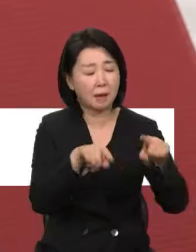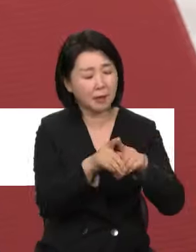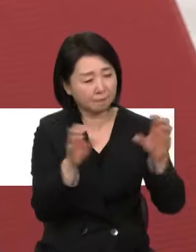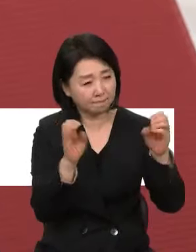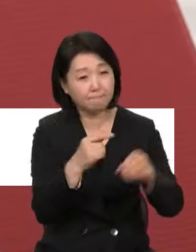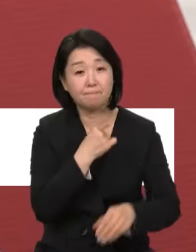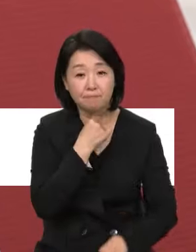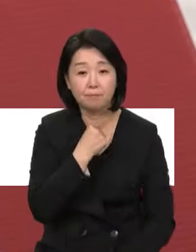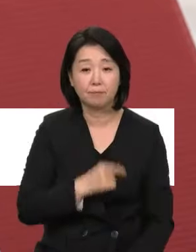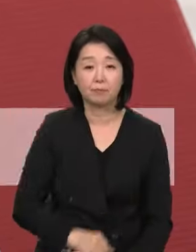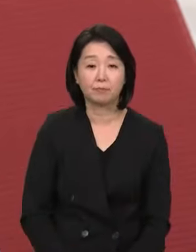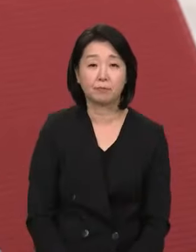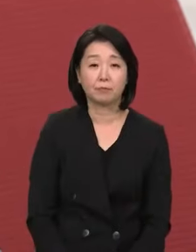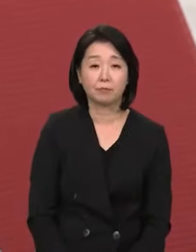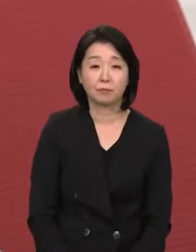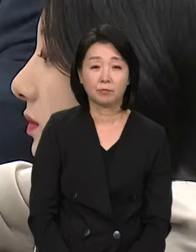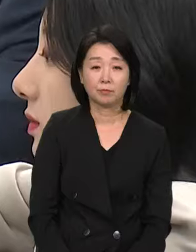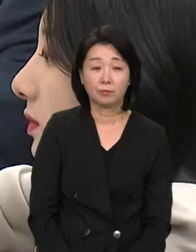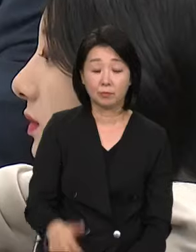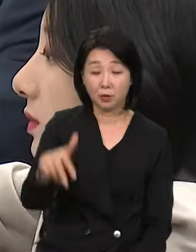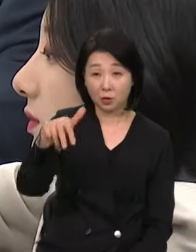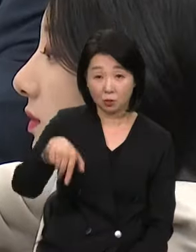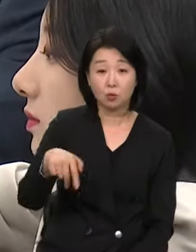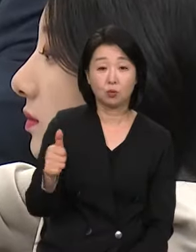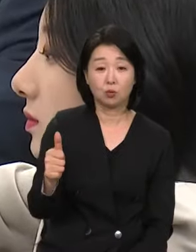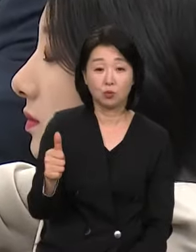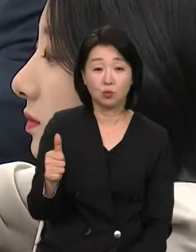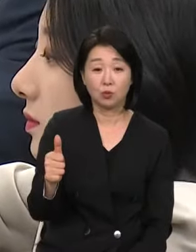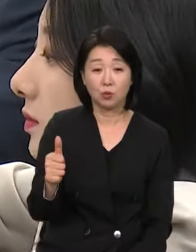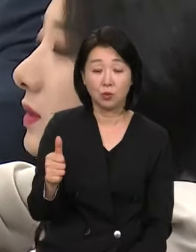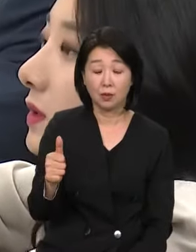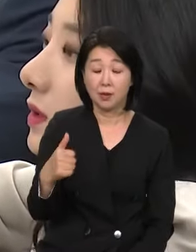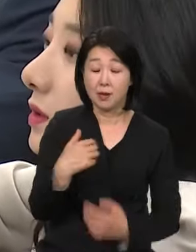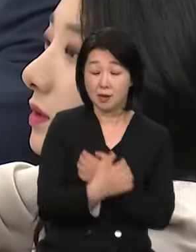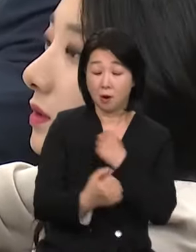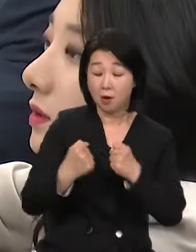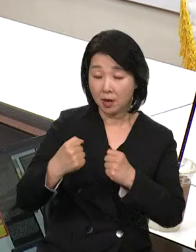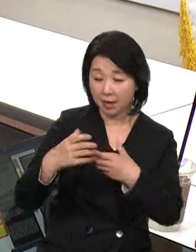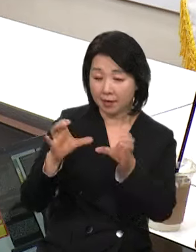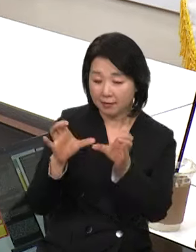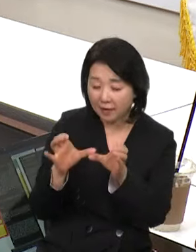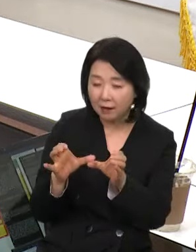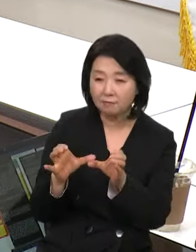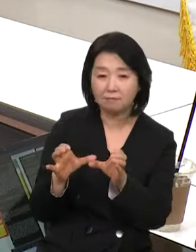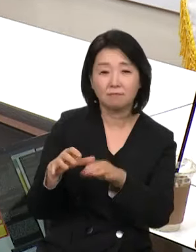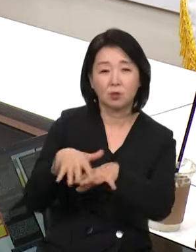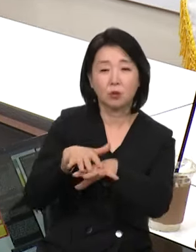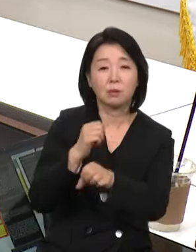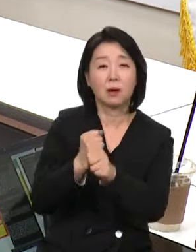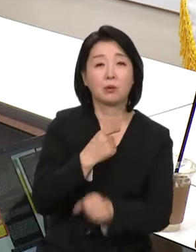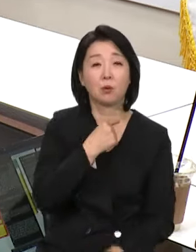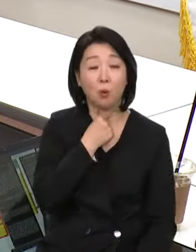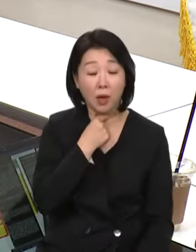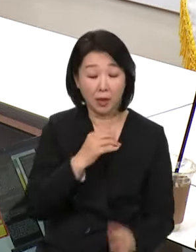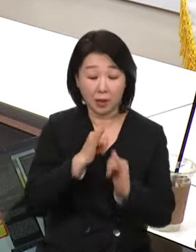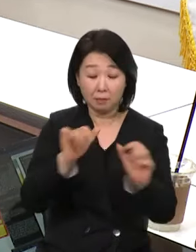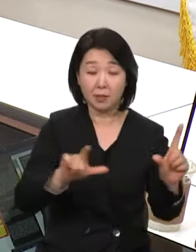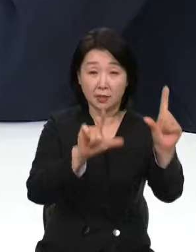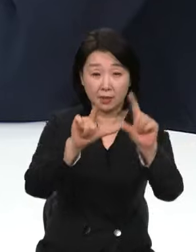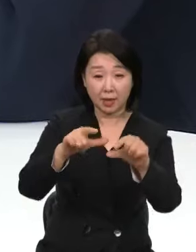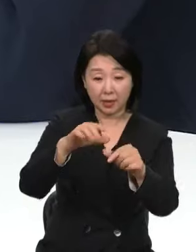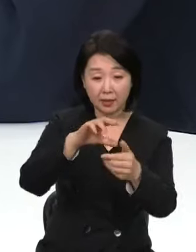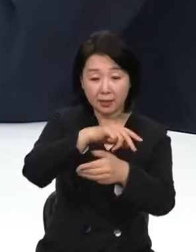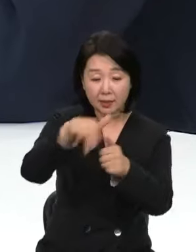대화하겠다고 했습니다. 추 원내대표는 건강한 당정체계를 구축하겠다면서 당이 민생현안에 대해 주도적